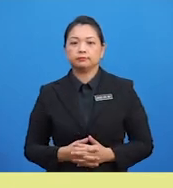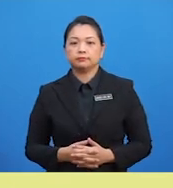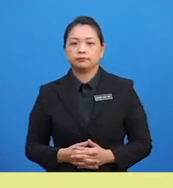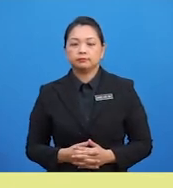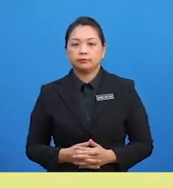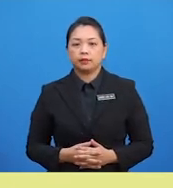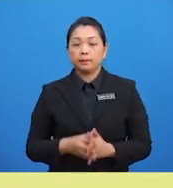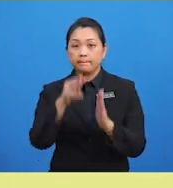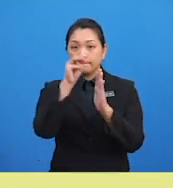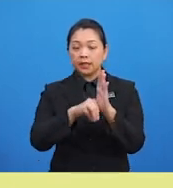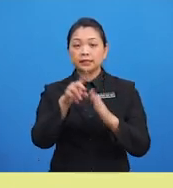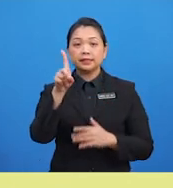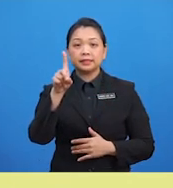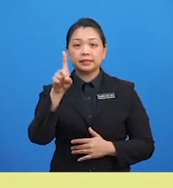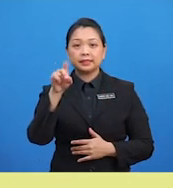Mendimensi